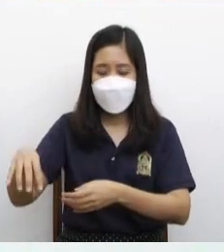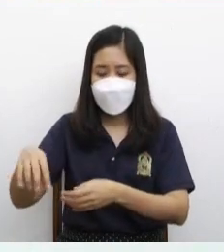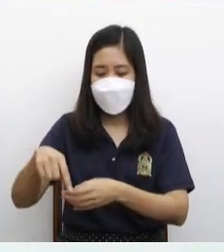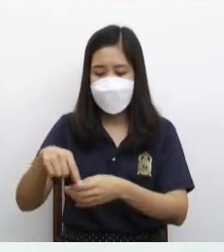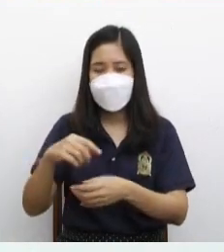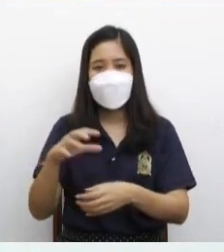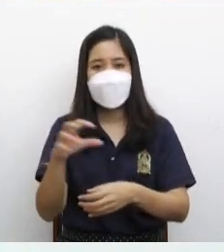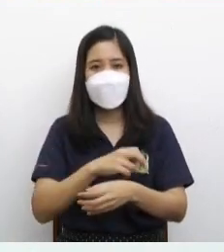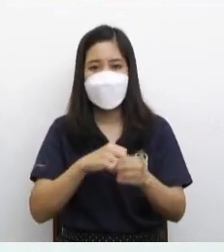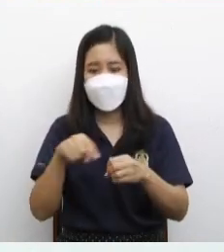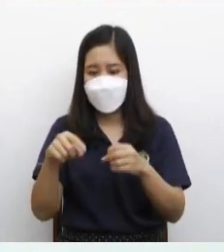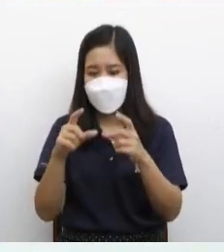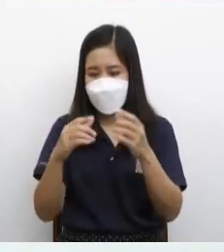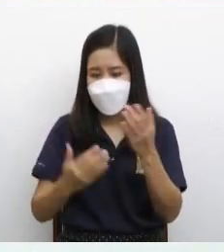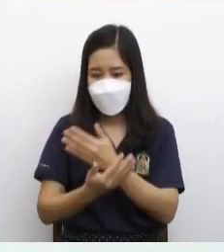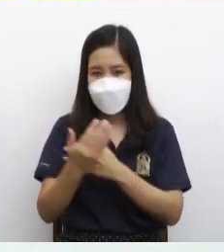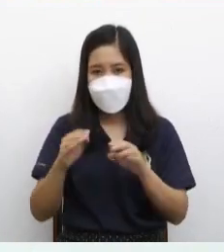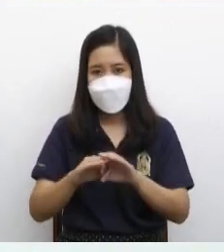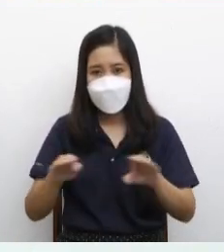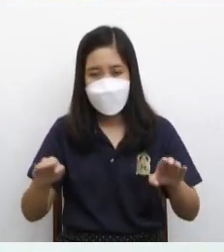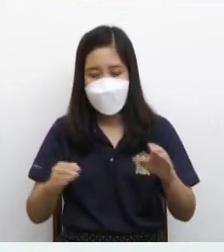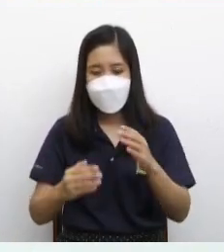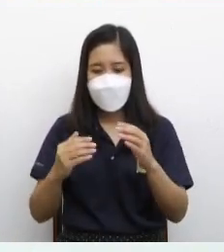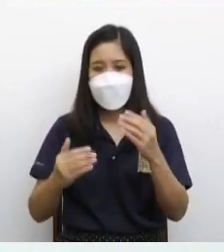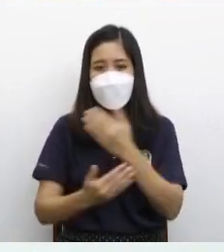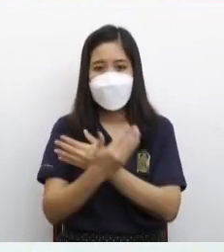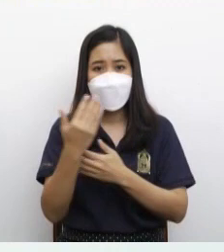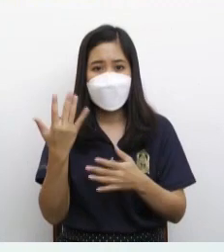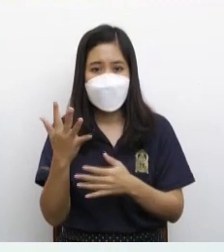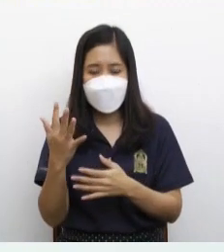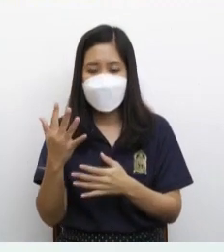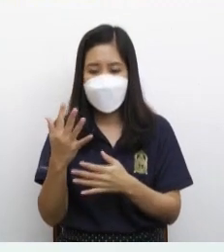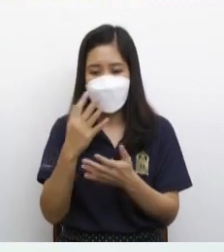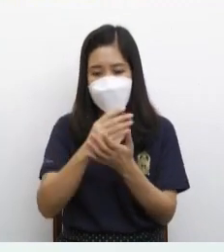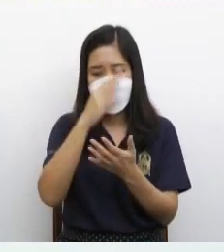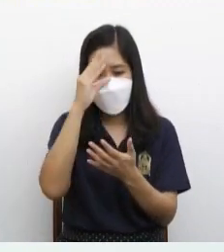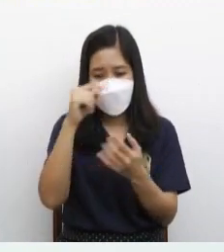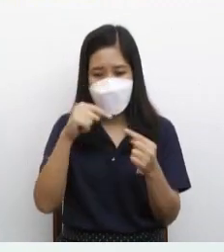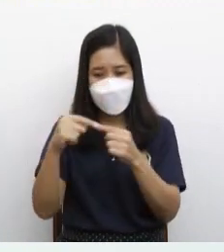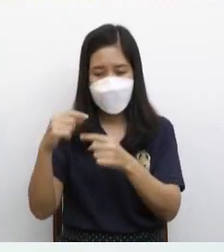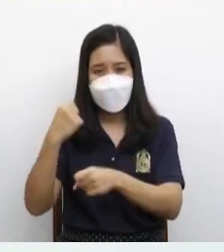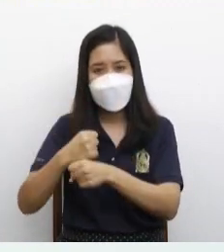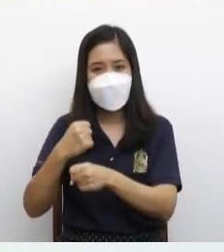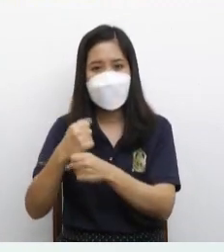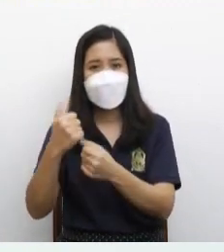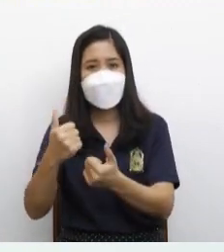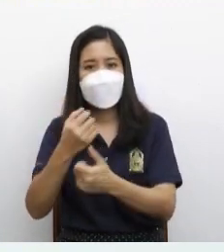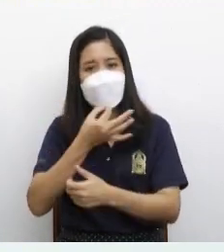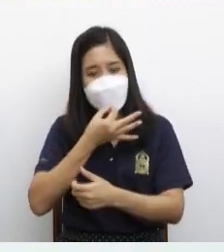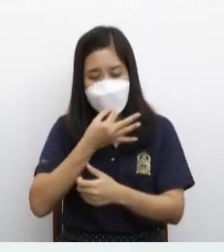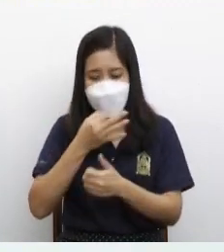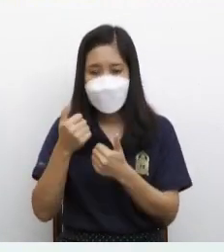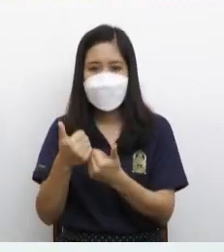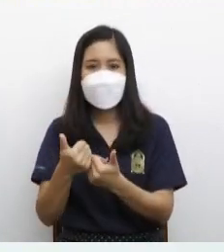เด็กเหล่านี้ที่ด้อยโอกาสหรือขาดโอกาสเราเนี้ยให้เขาได้เรียนรู้และมีงานทำอะมีอาชีพที่ดีขึ้นกว่า